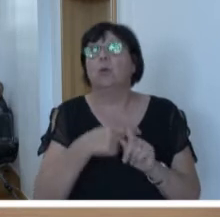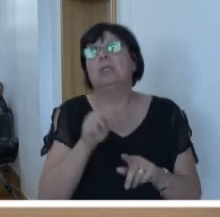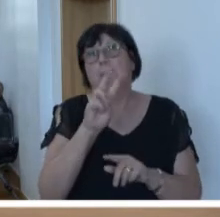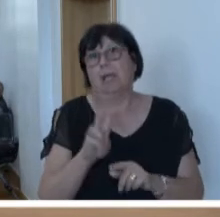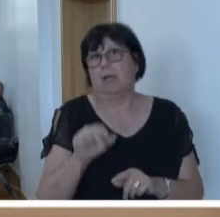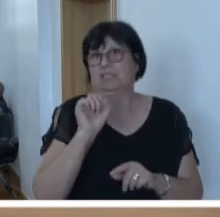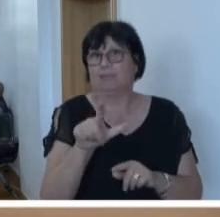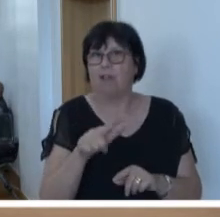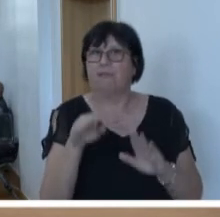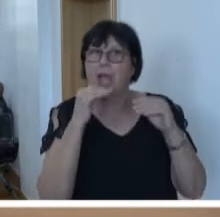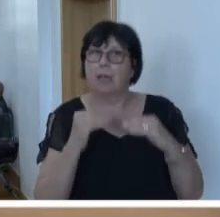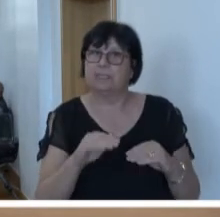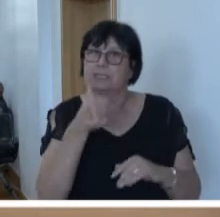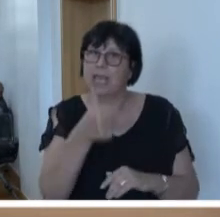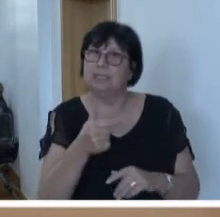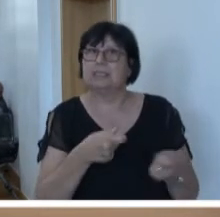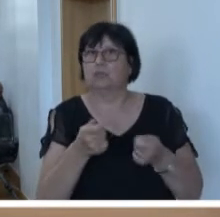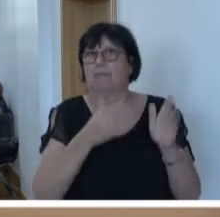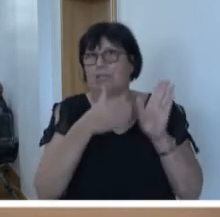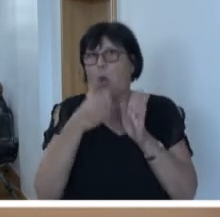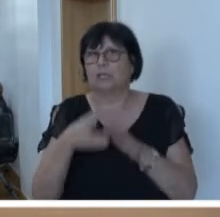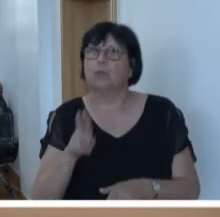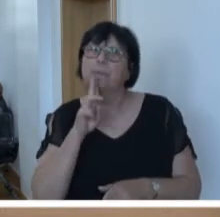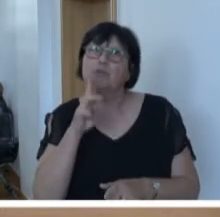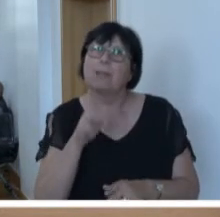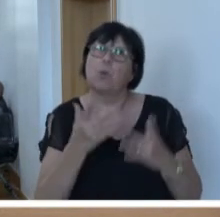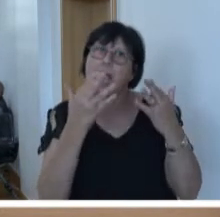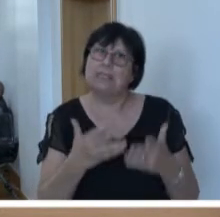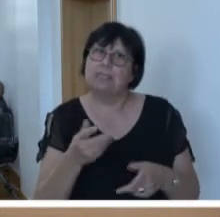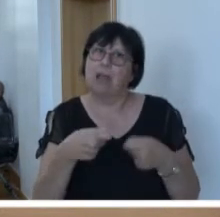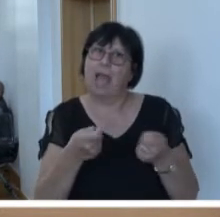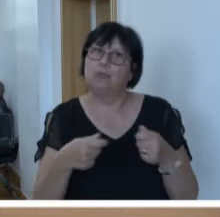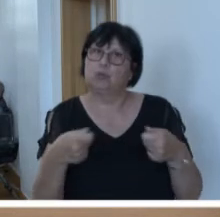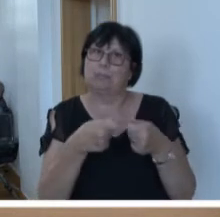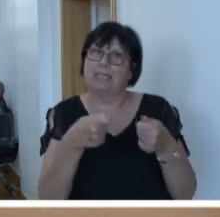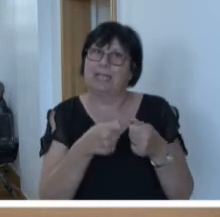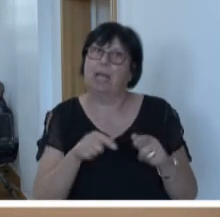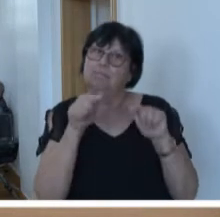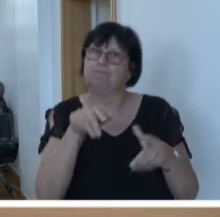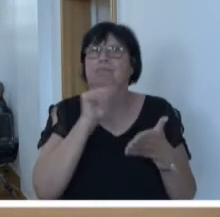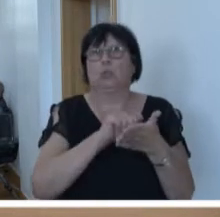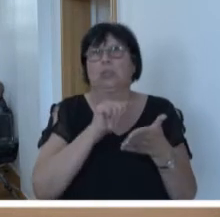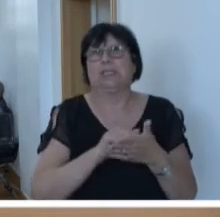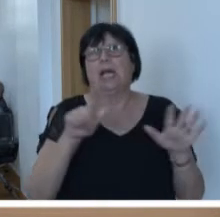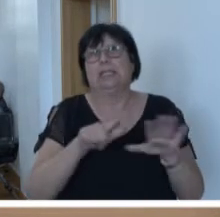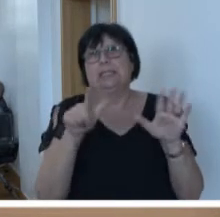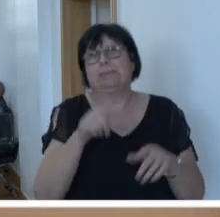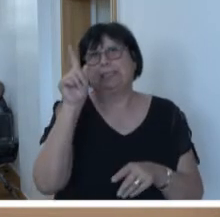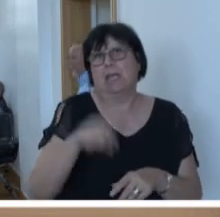Paragraph 12 Absatz 1 der Geschäftsordnung zur Bestimmung der Anzahl der Ausschussmitglieder. Sehen Sie hierzu Drucksache